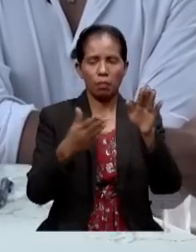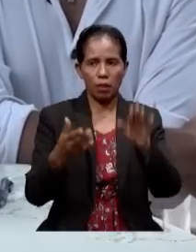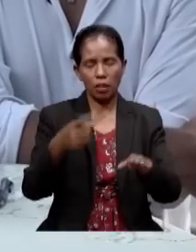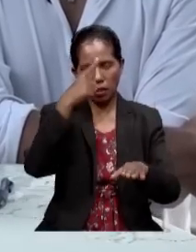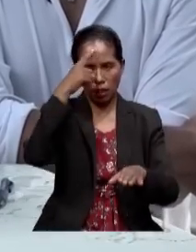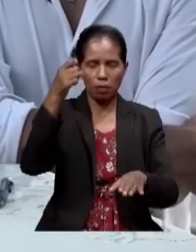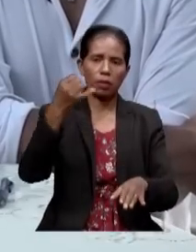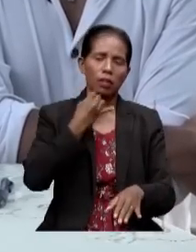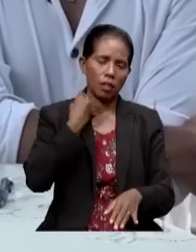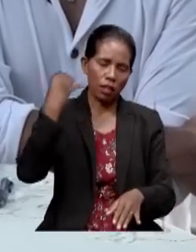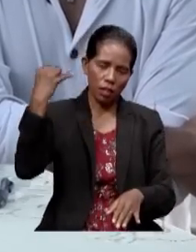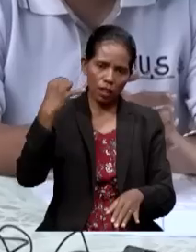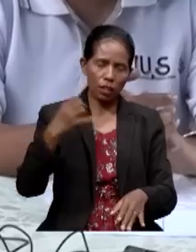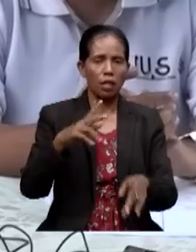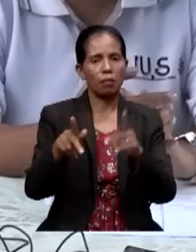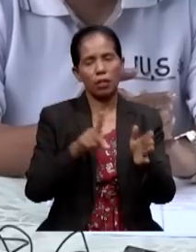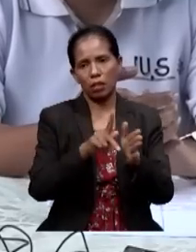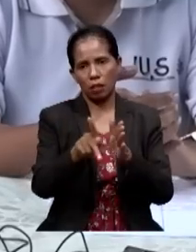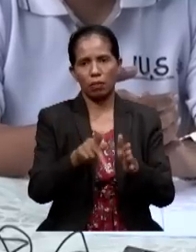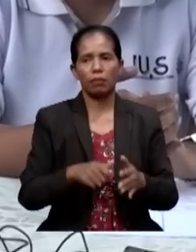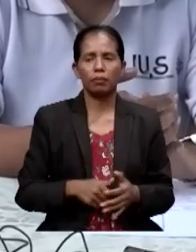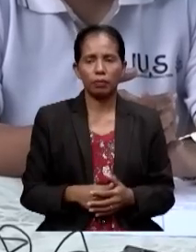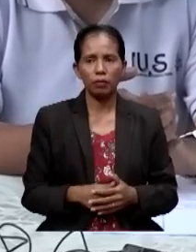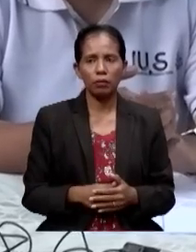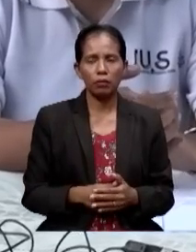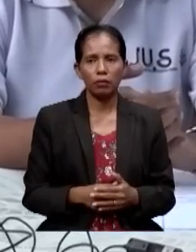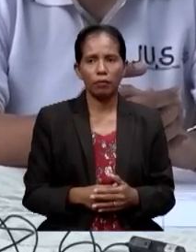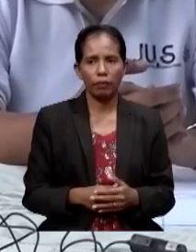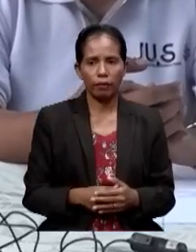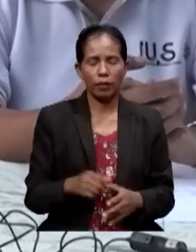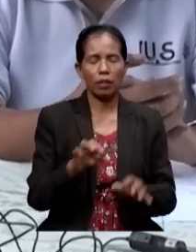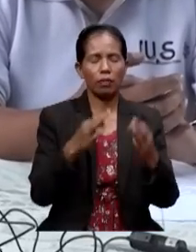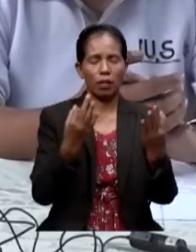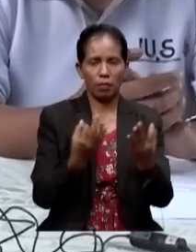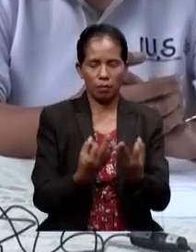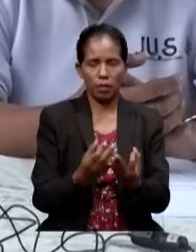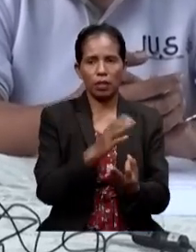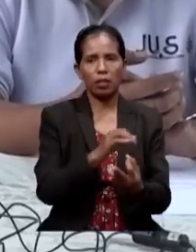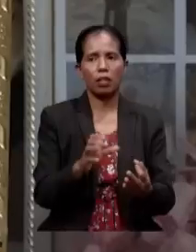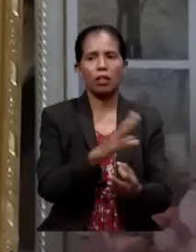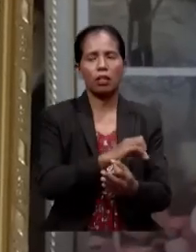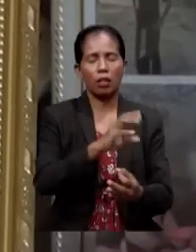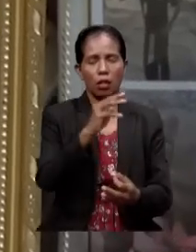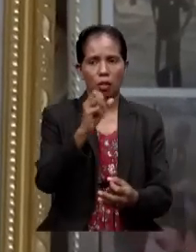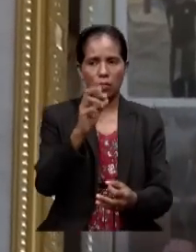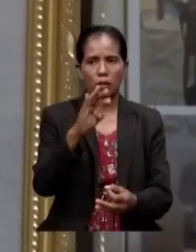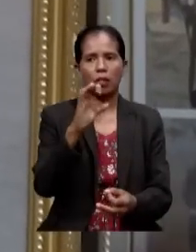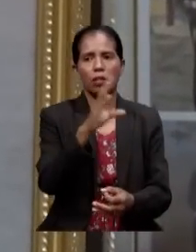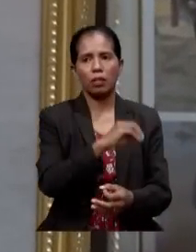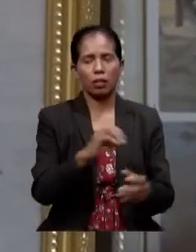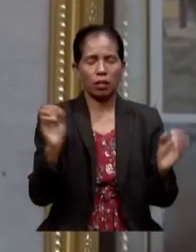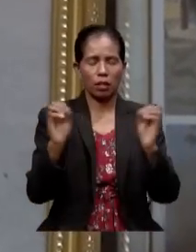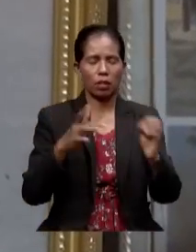taraan ka iha motivo selo. Mas que não é porta-voz família Matabian, José Bernardo de Jesus Moreno Oliveira, la